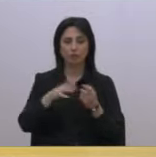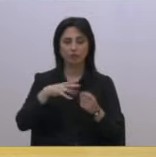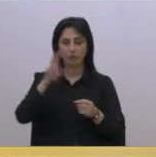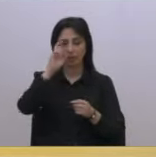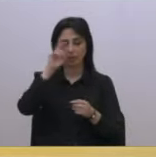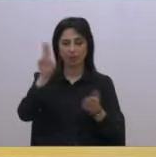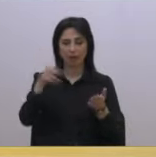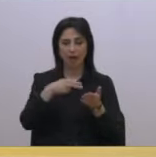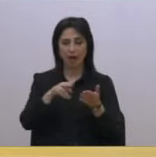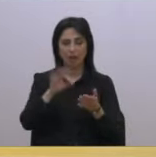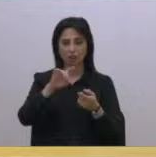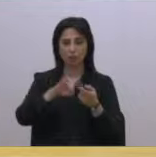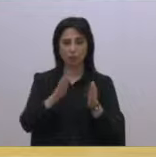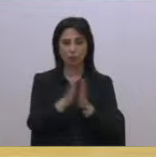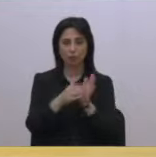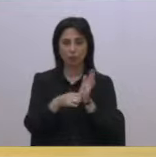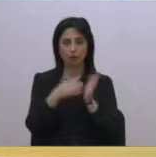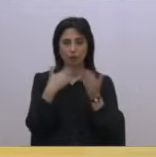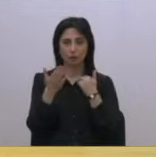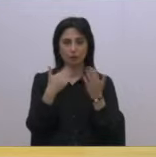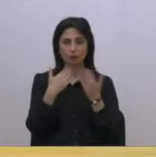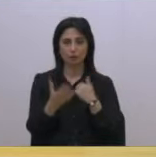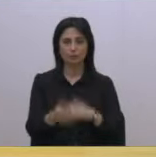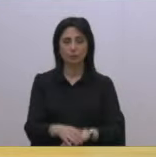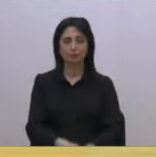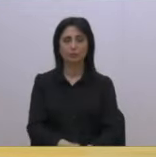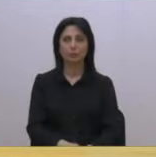მთავრობის ანგარიშის თაობაზე. ვთხოვ ჩართოთ კენჭისხის რეჟიმი.